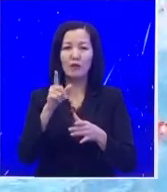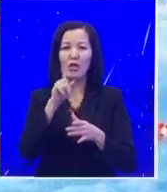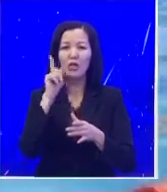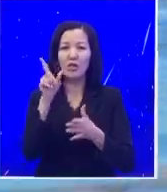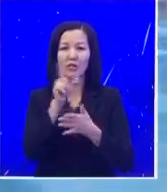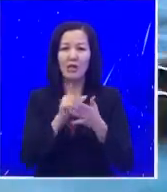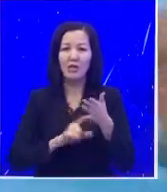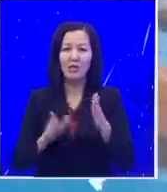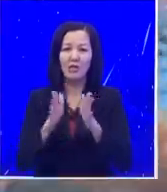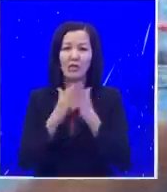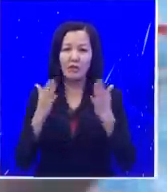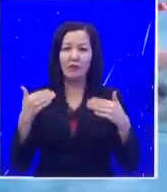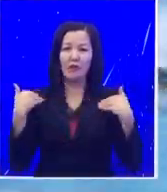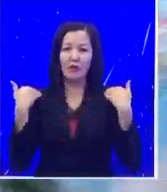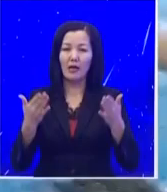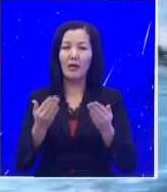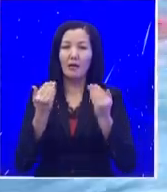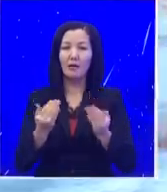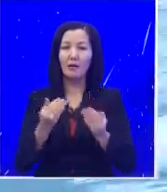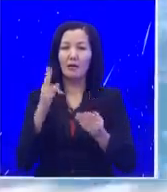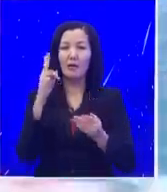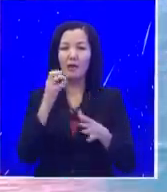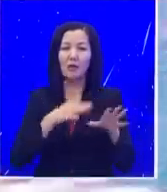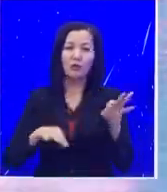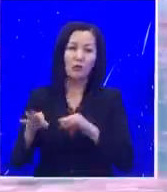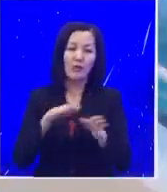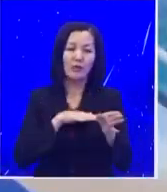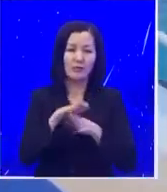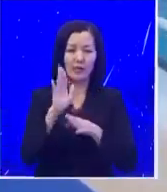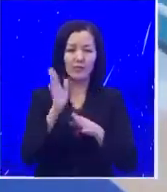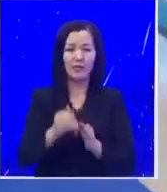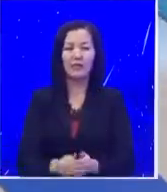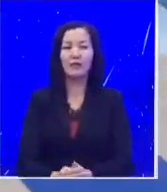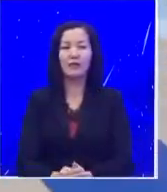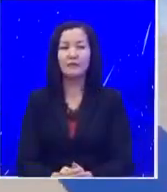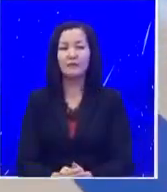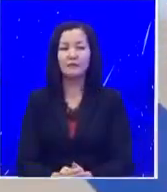ақын жазушының кітабы жарық көрген. Ал биыл тағы 200 жоба қолға